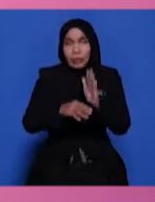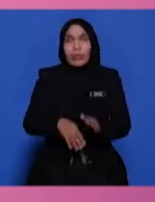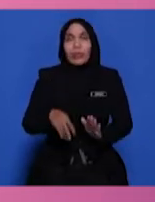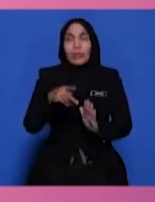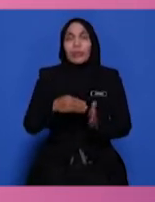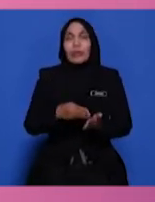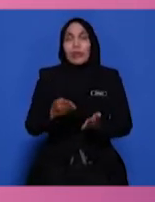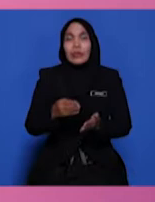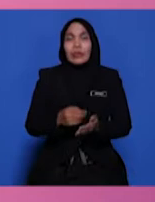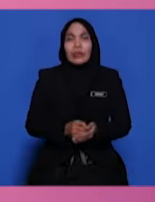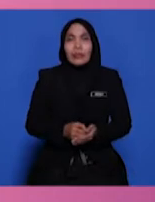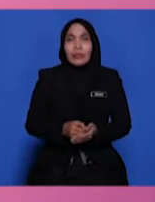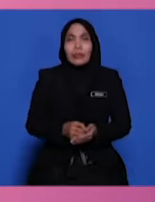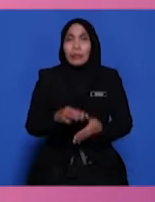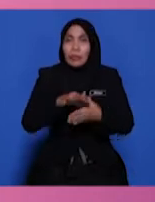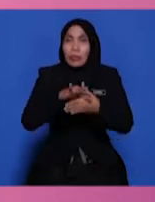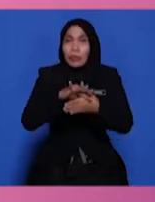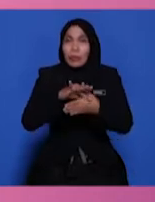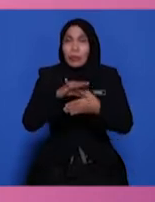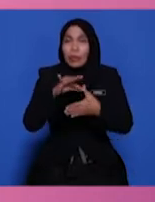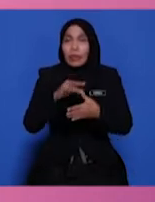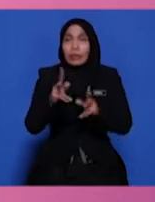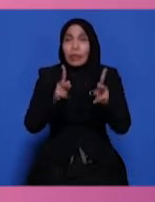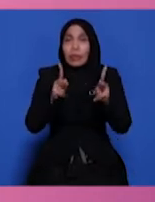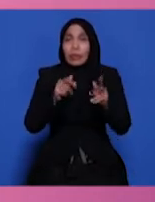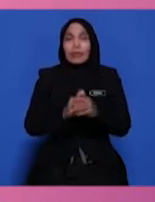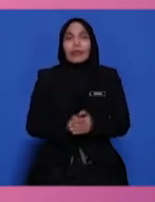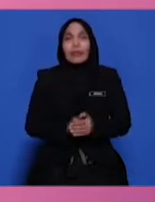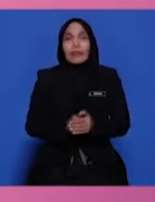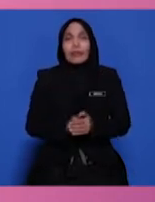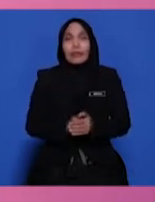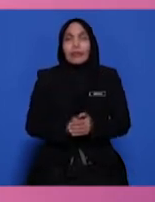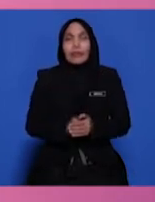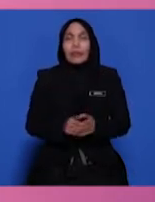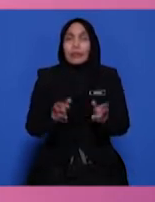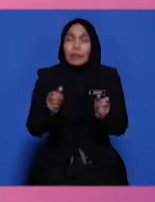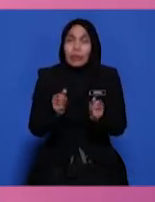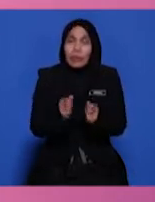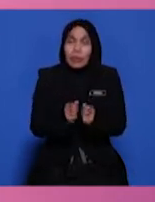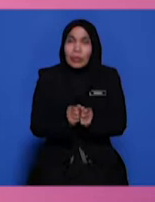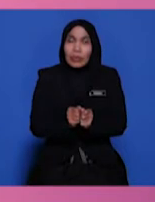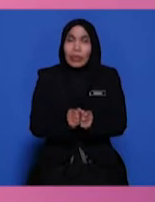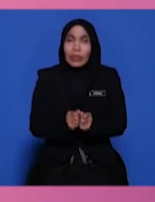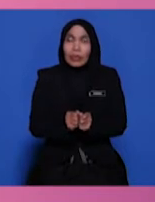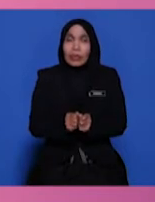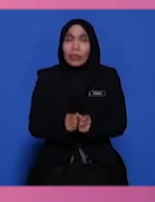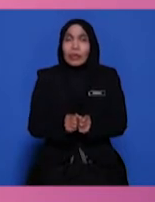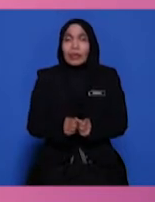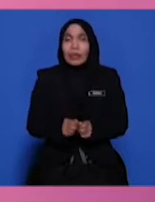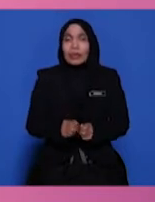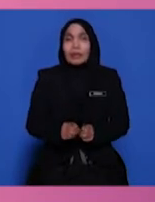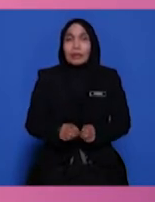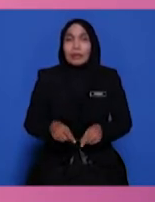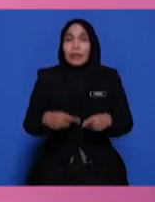ke atas petrol sebanyak RM100 dengan berkongsi kereta dengan rakan sekerja.